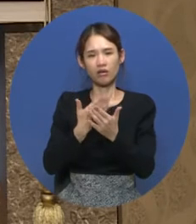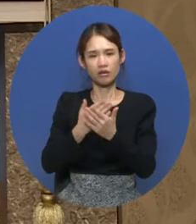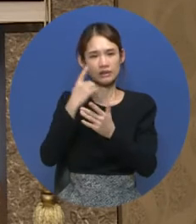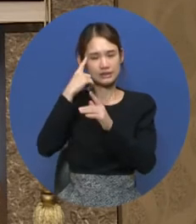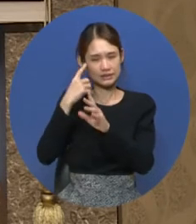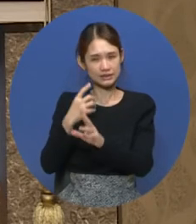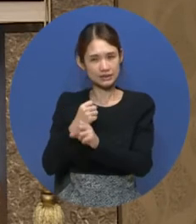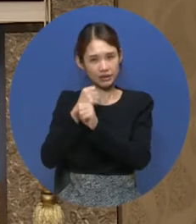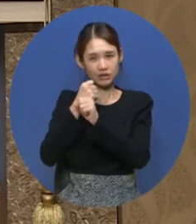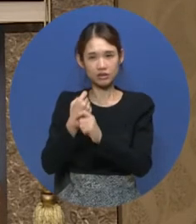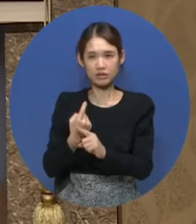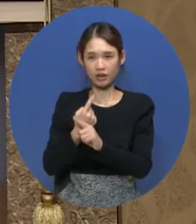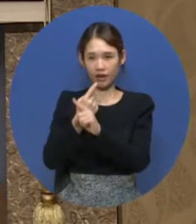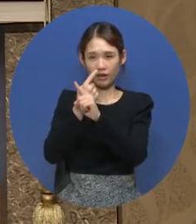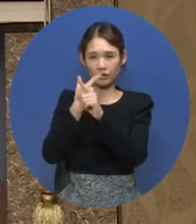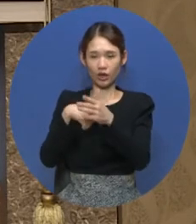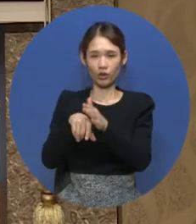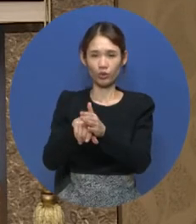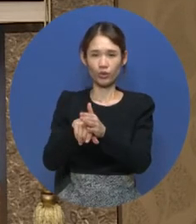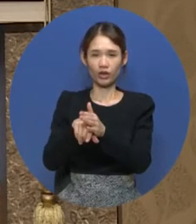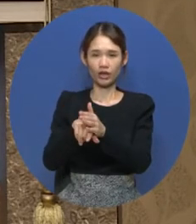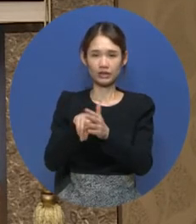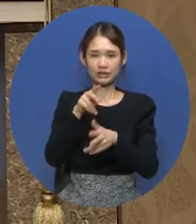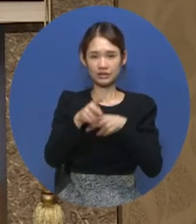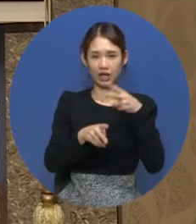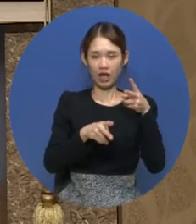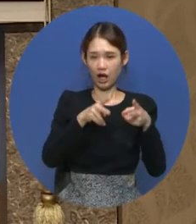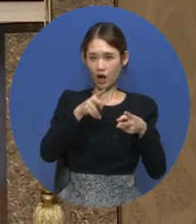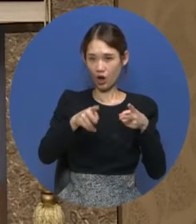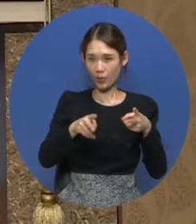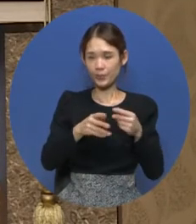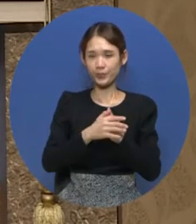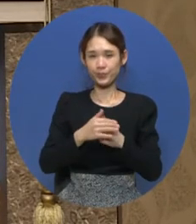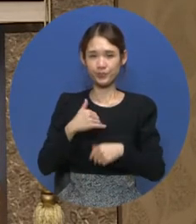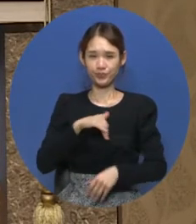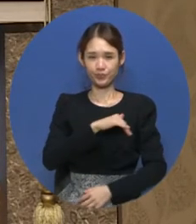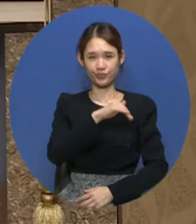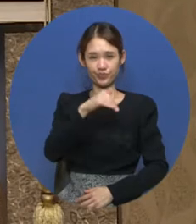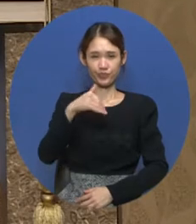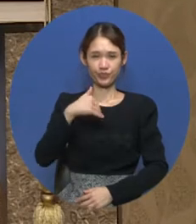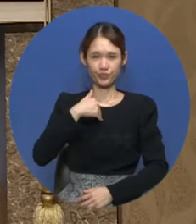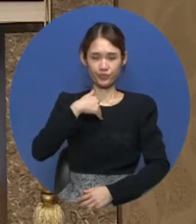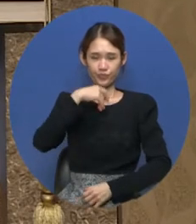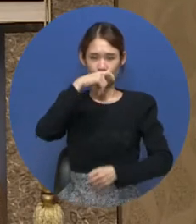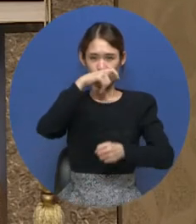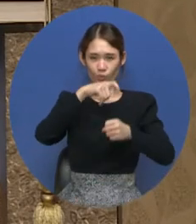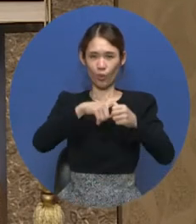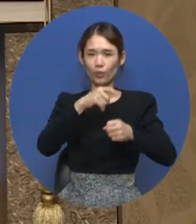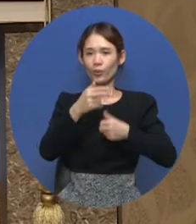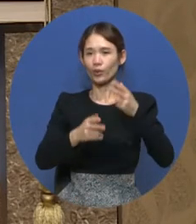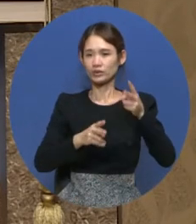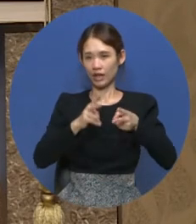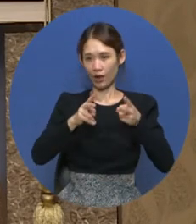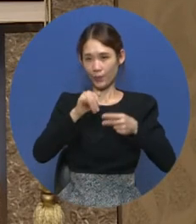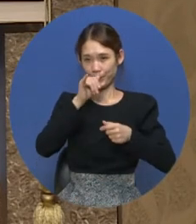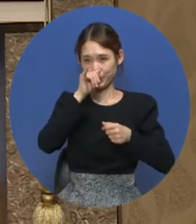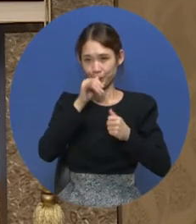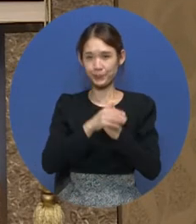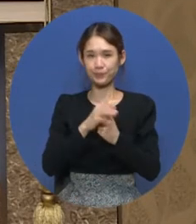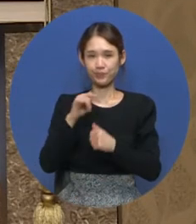개선에 대한 부분 인식 개선 사업 이란 것을 한번 저희가 어 목표 사업을 하고 있구요 예 또한